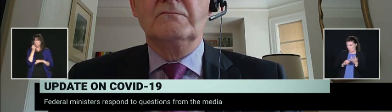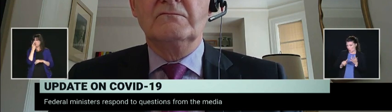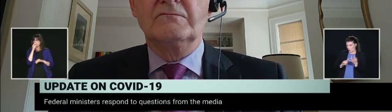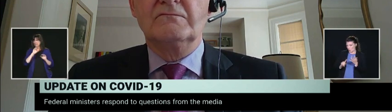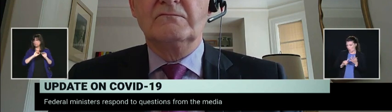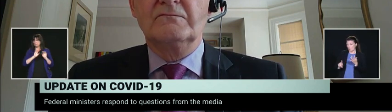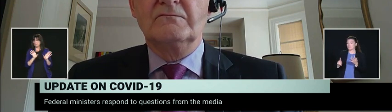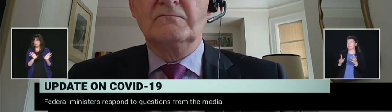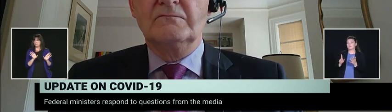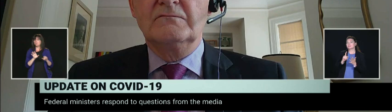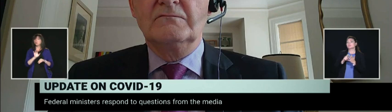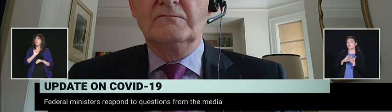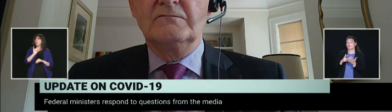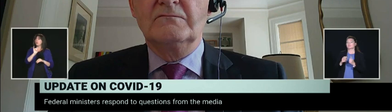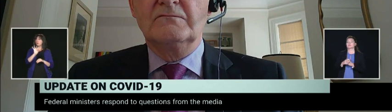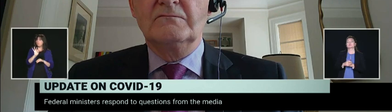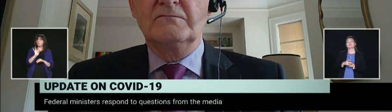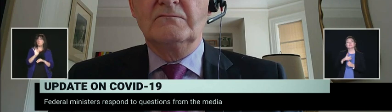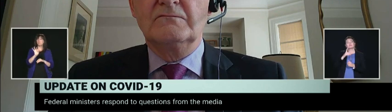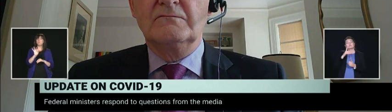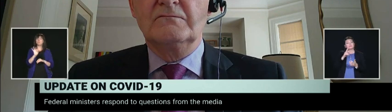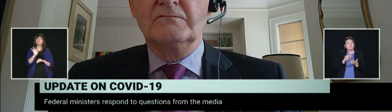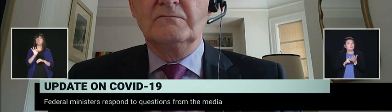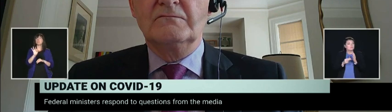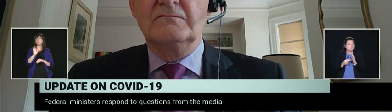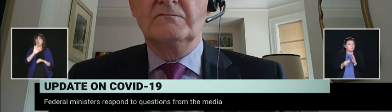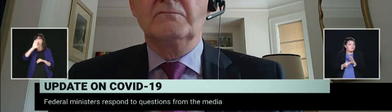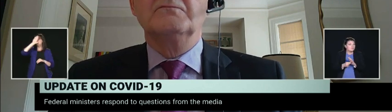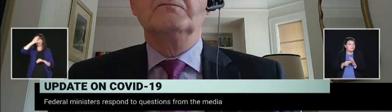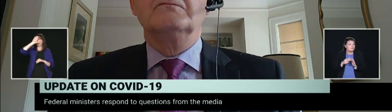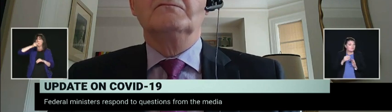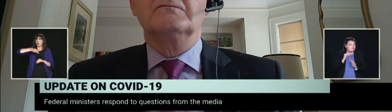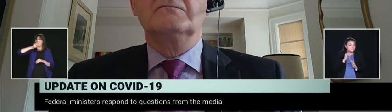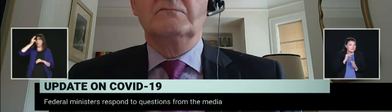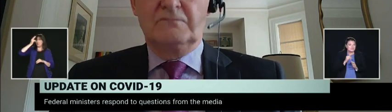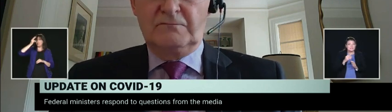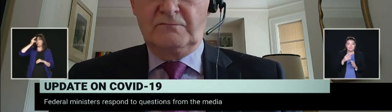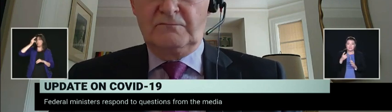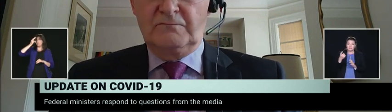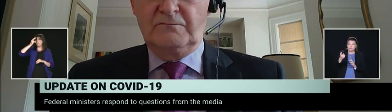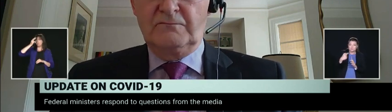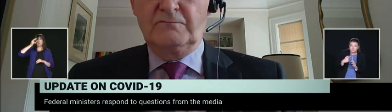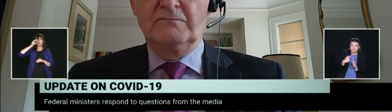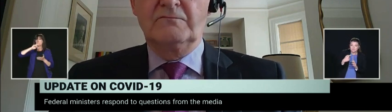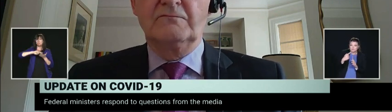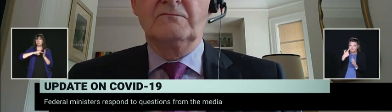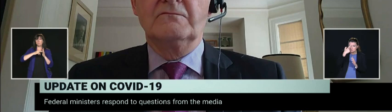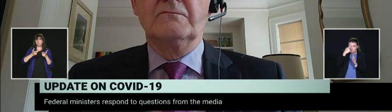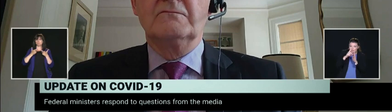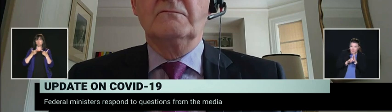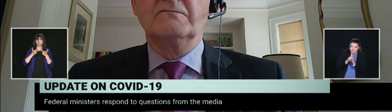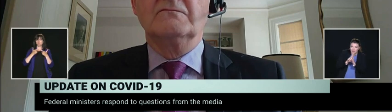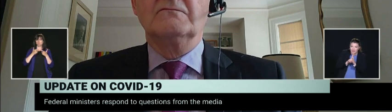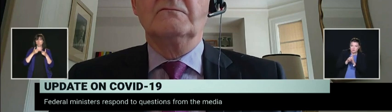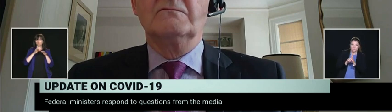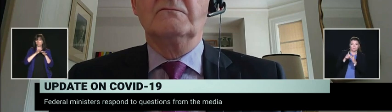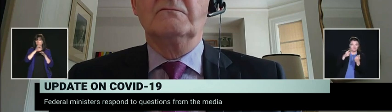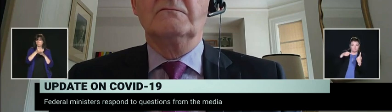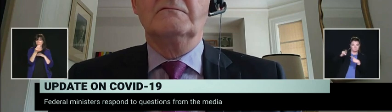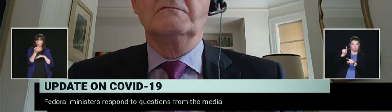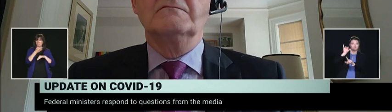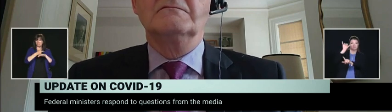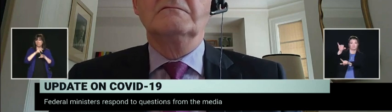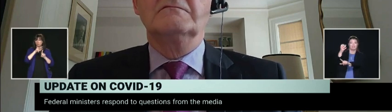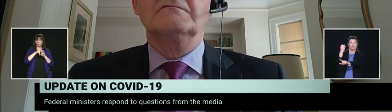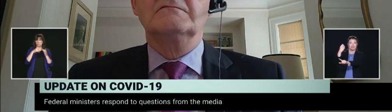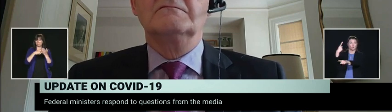trop élevée, on doit rebooker dans 14 jours. Est-ce que c'est pas un peu long? Ça arrive parfois qu'on fasse juste une petite poussée de fièvre et qu'on n'a